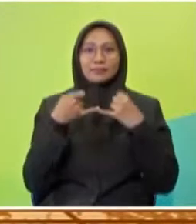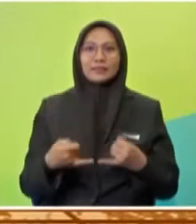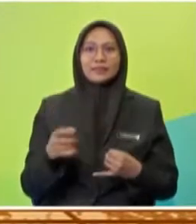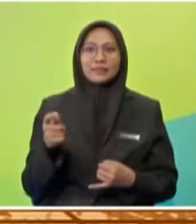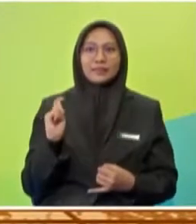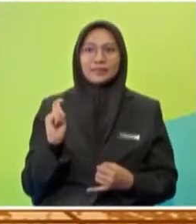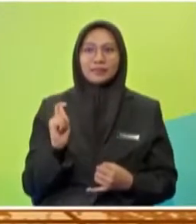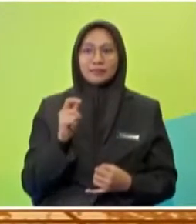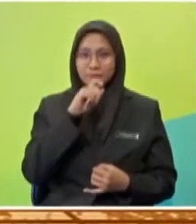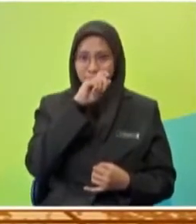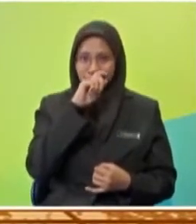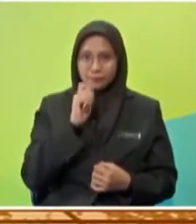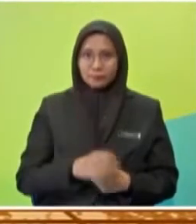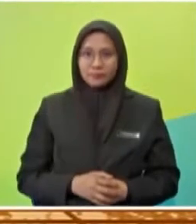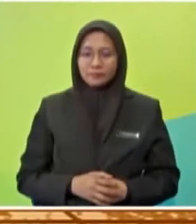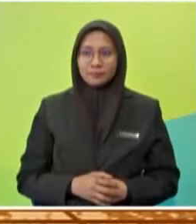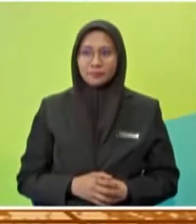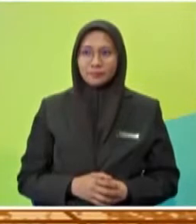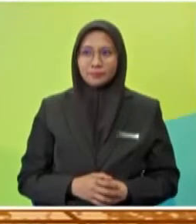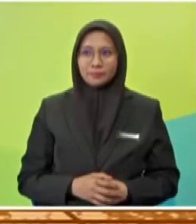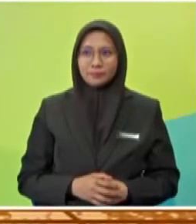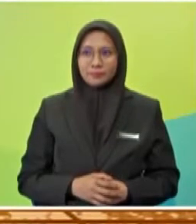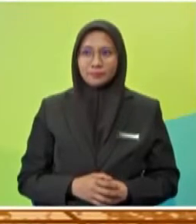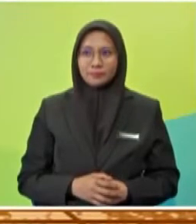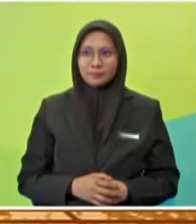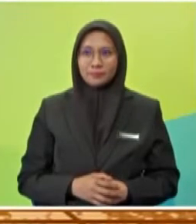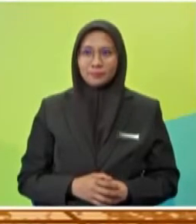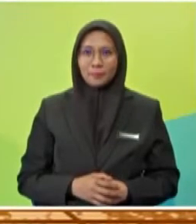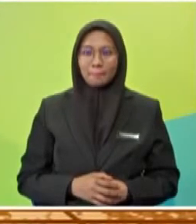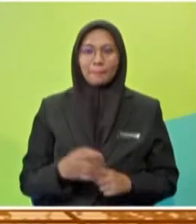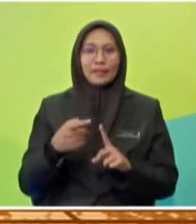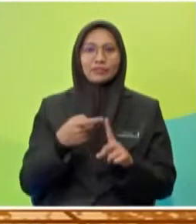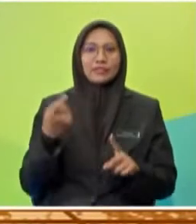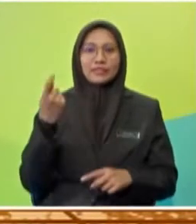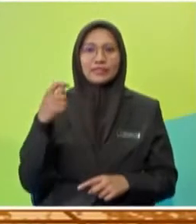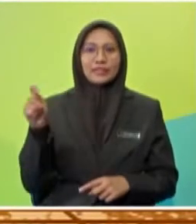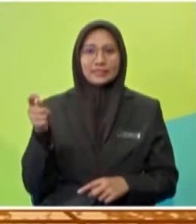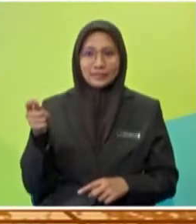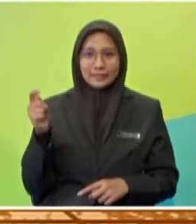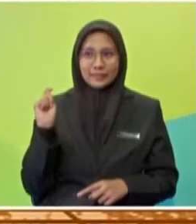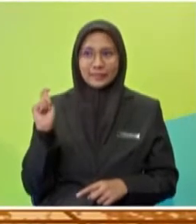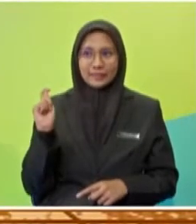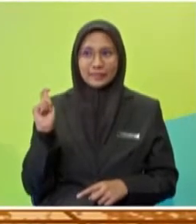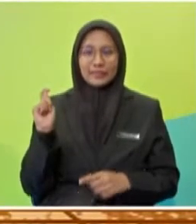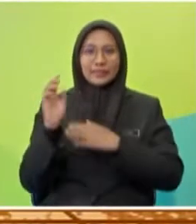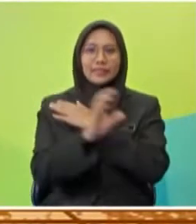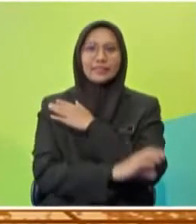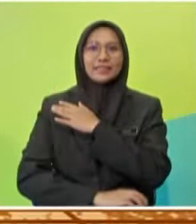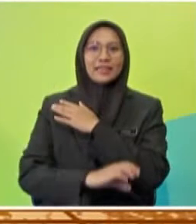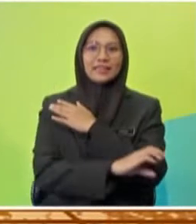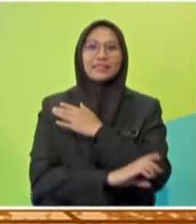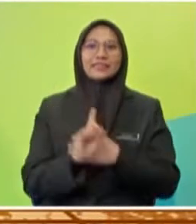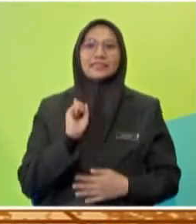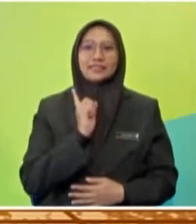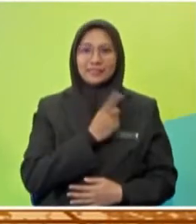saya go ya Izati terima kasih Hai dari padi teks pengacara Majlis negara kita terdapat berbagai